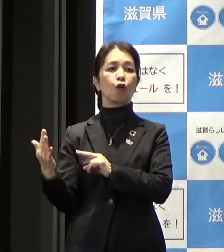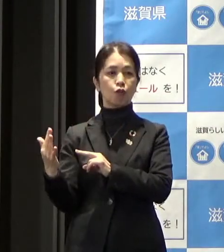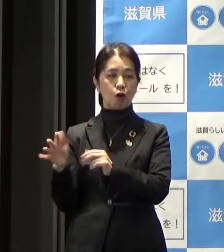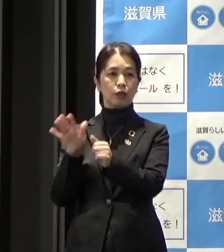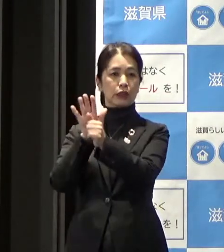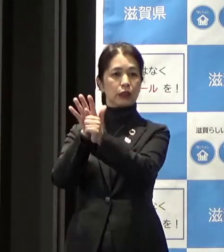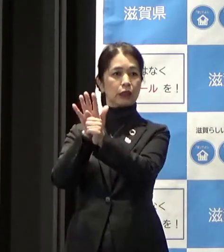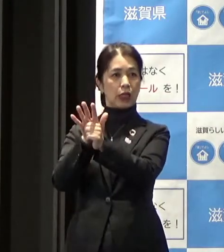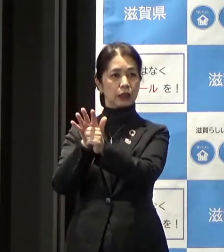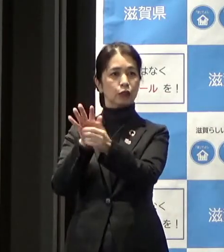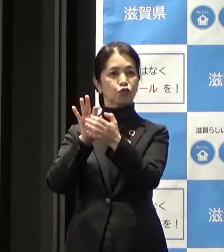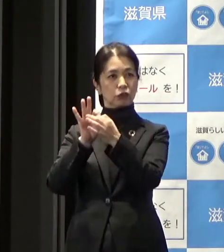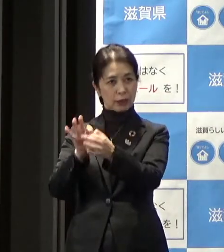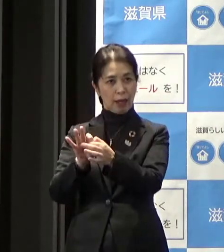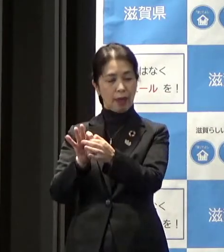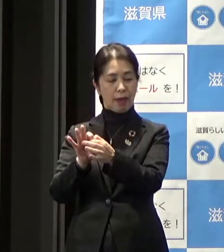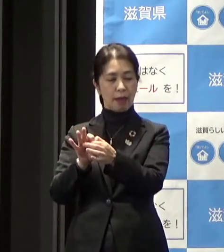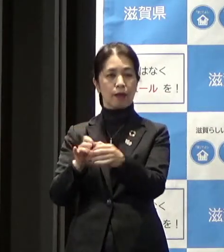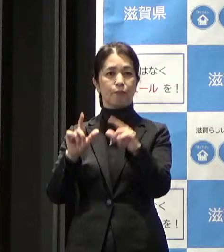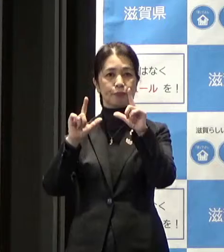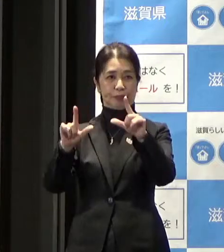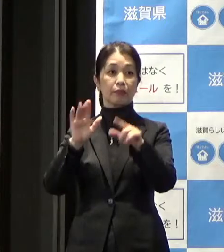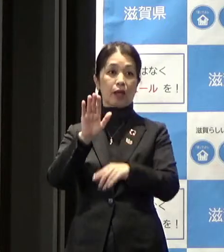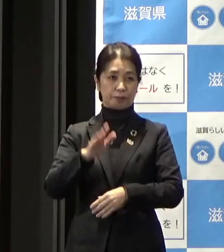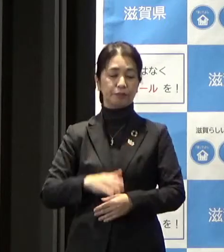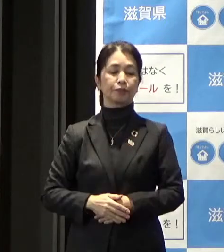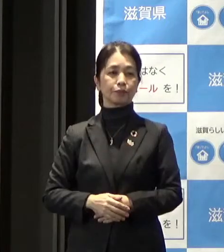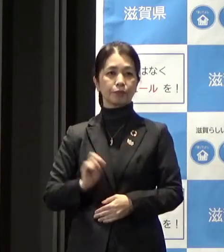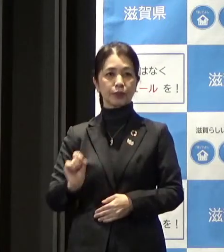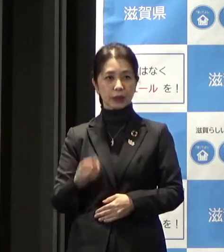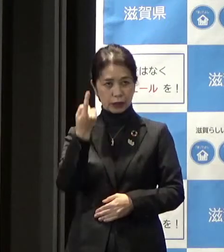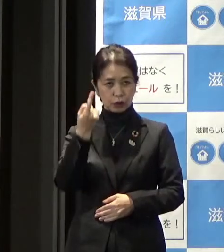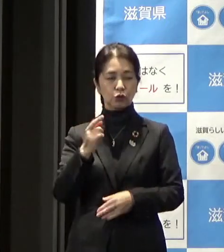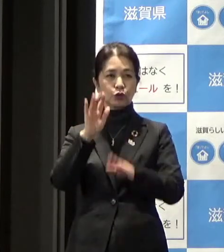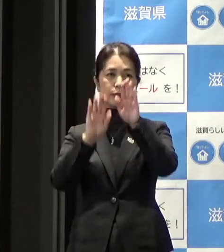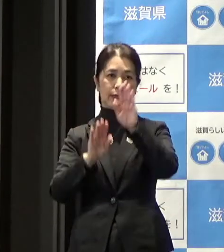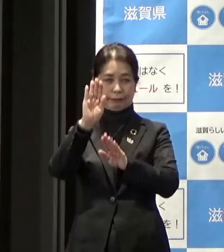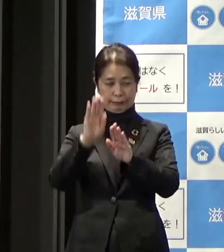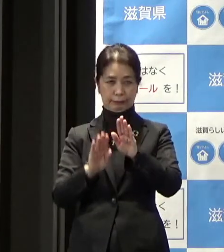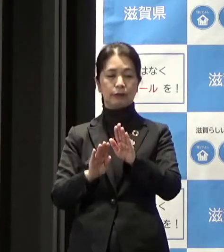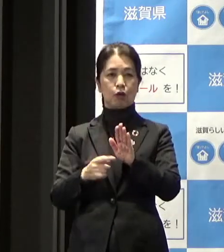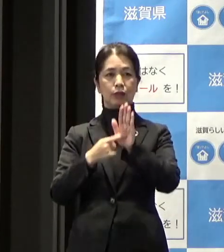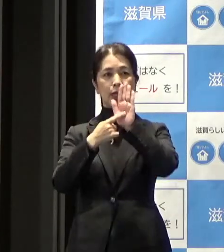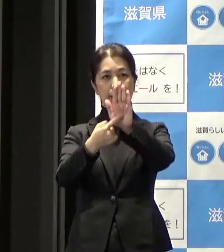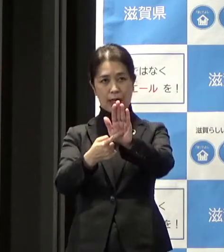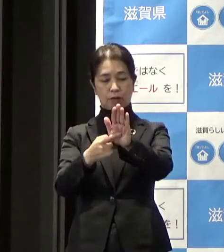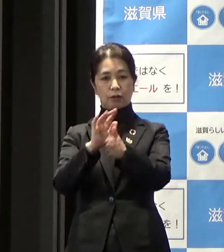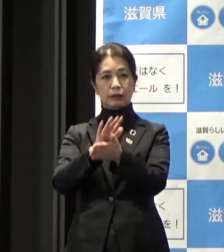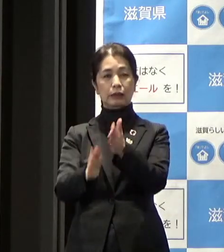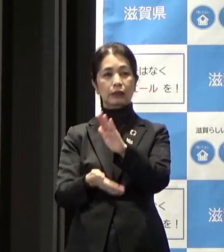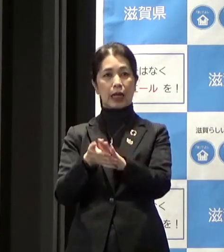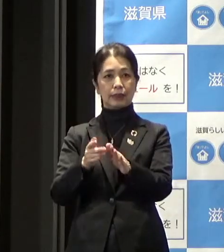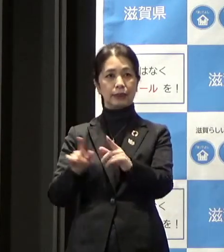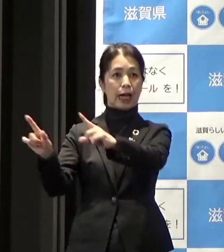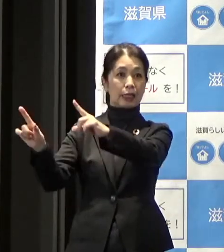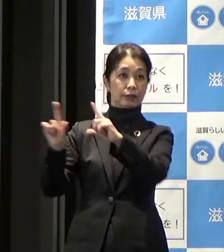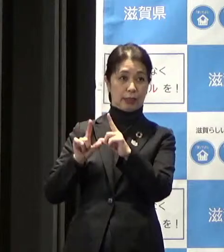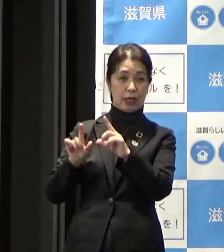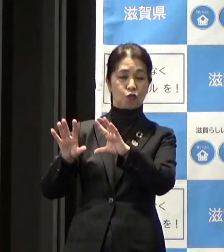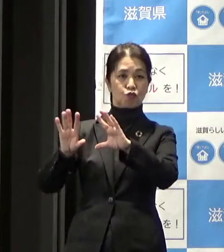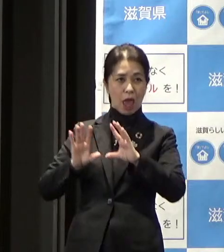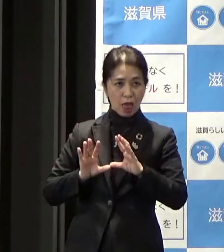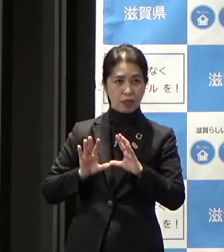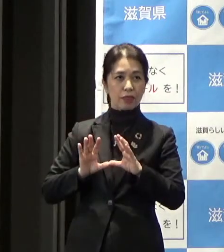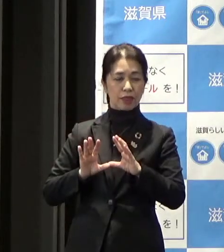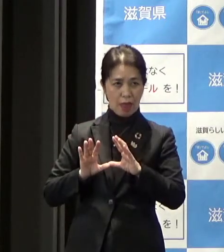援についてご案内を申し上げます。緊急事態宣言の再発令によりまして、影響を受けた県内